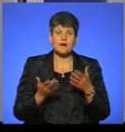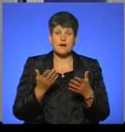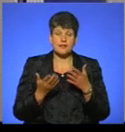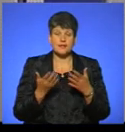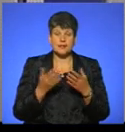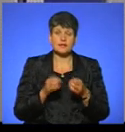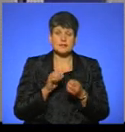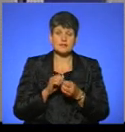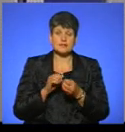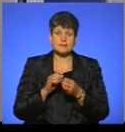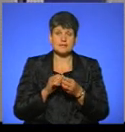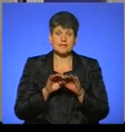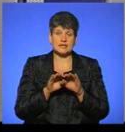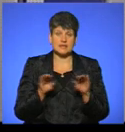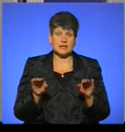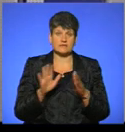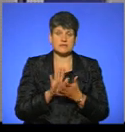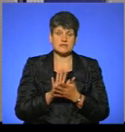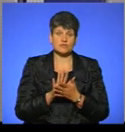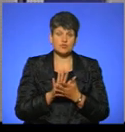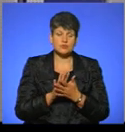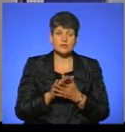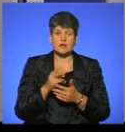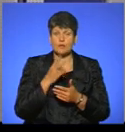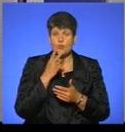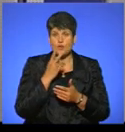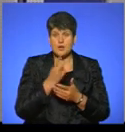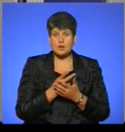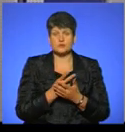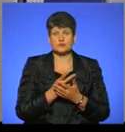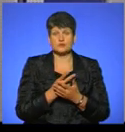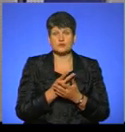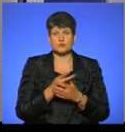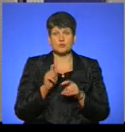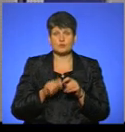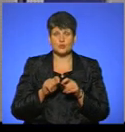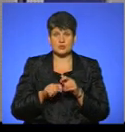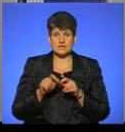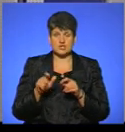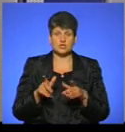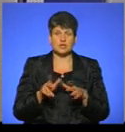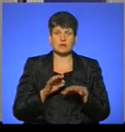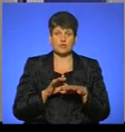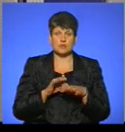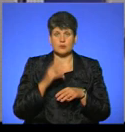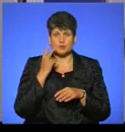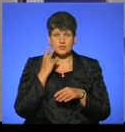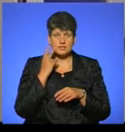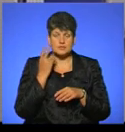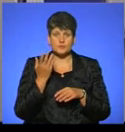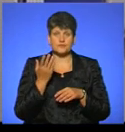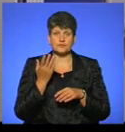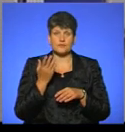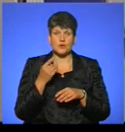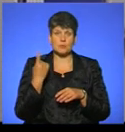стабільні рівні цього забруднення, як показують дослідження, які проводяться постійно